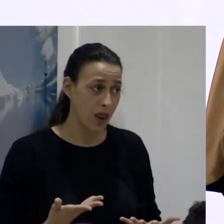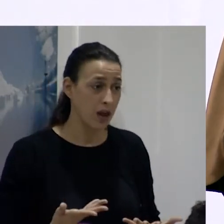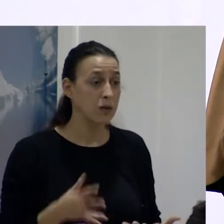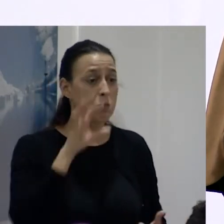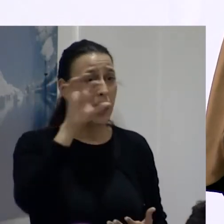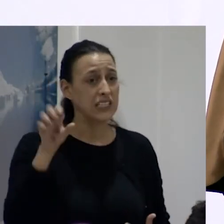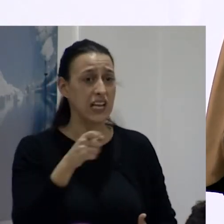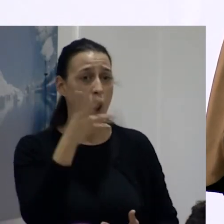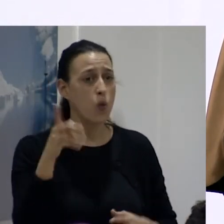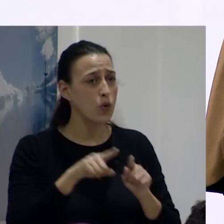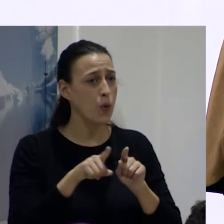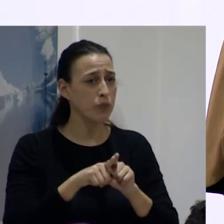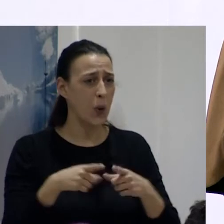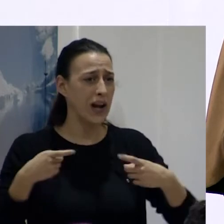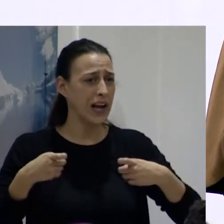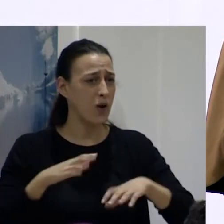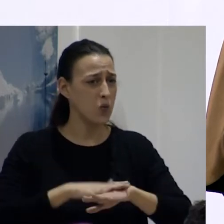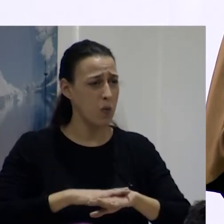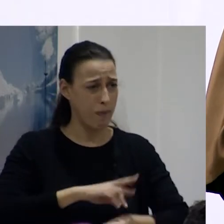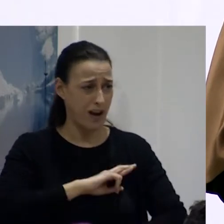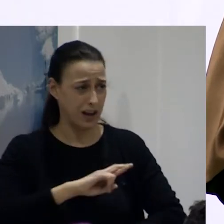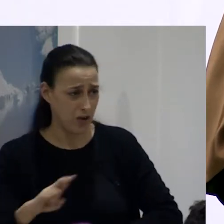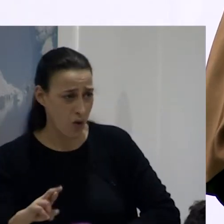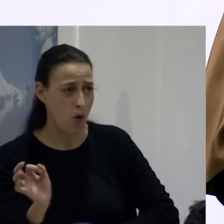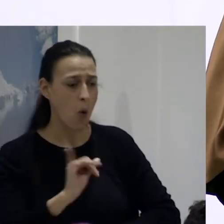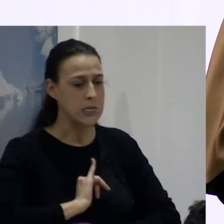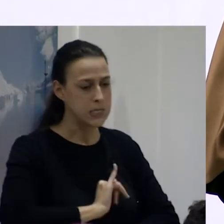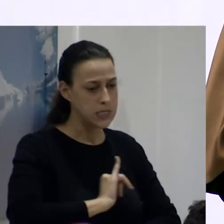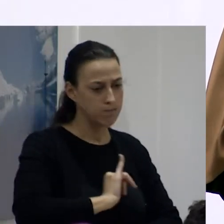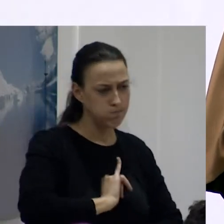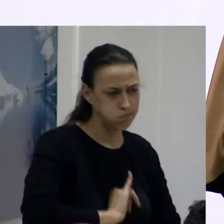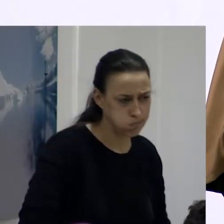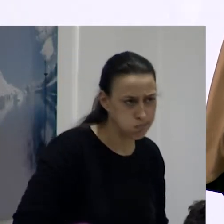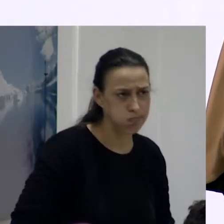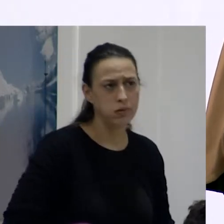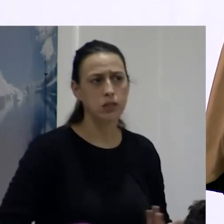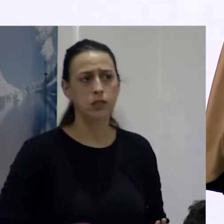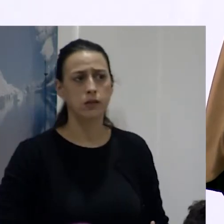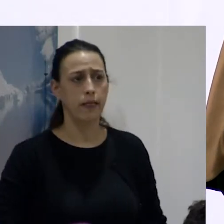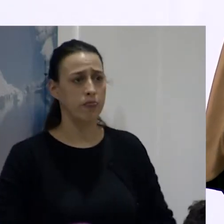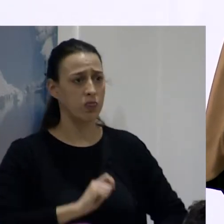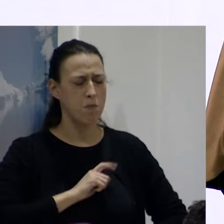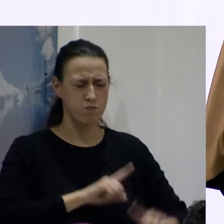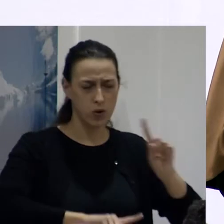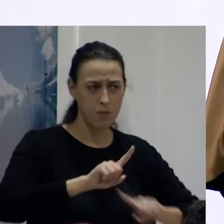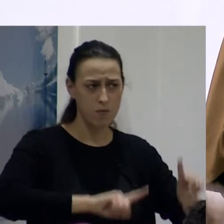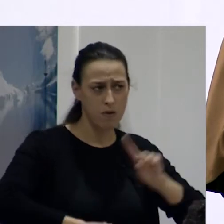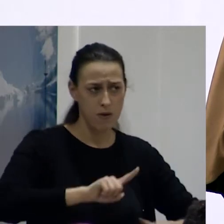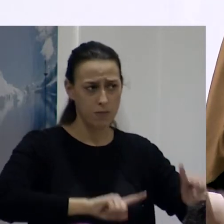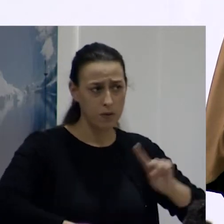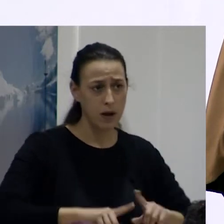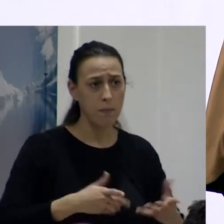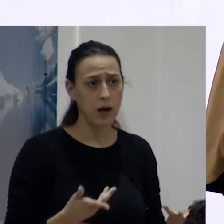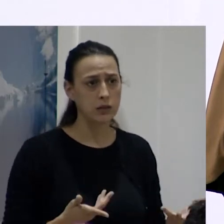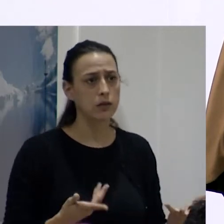conflictes d'identitat col·lectiva es fan cada dia més amenaçadors, no podríem potser